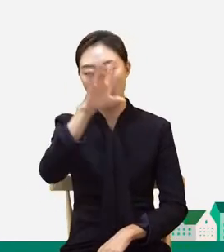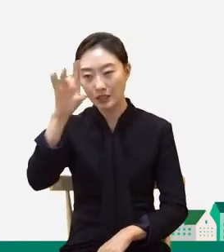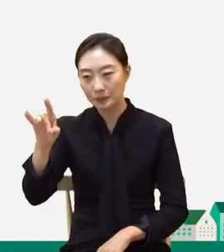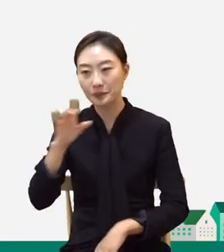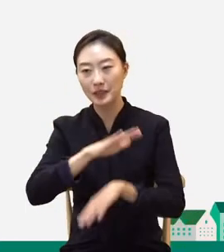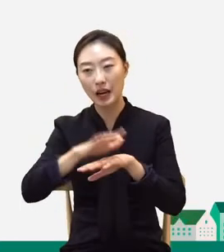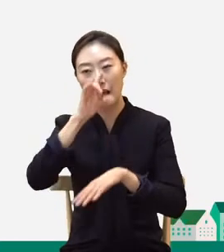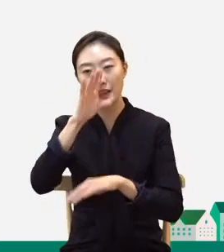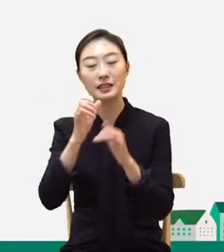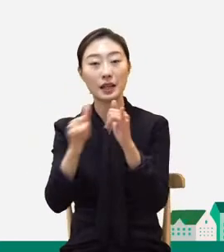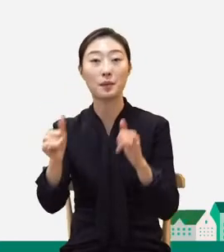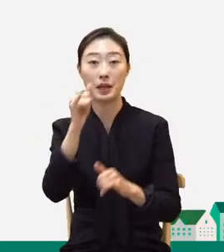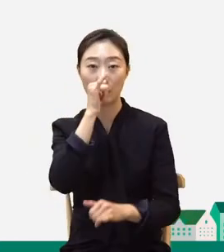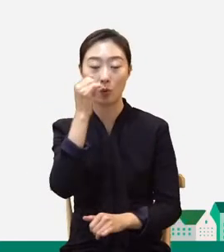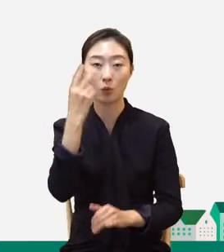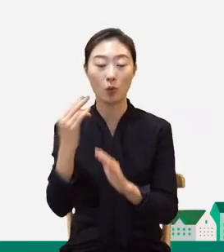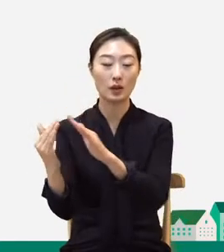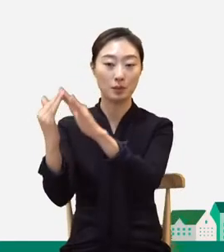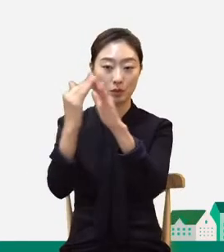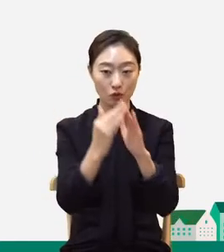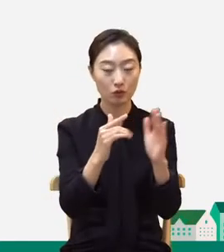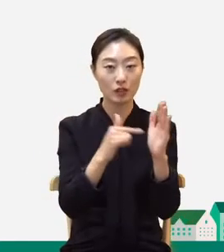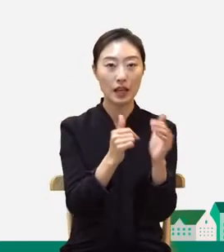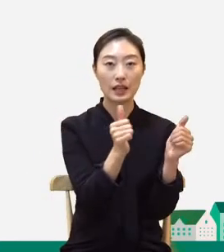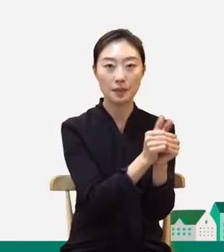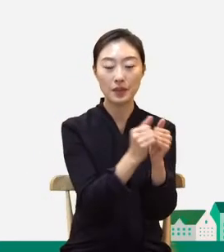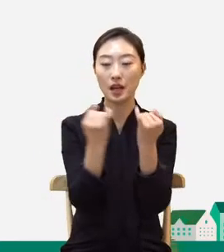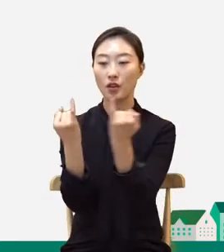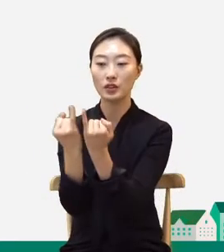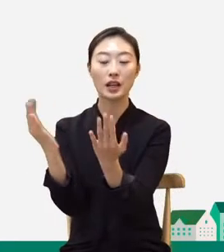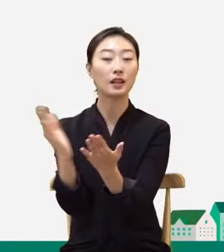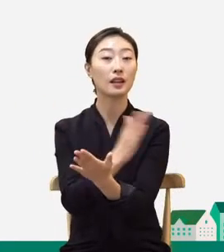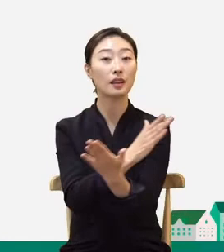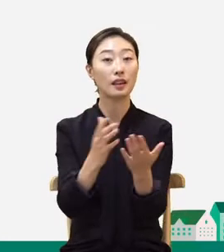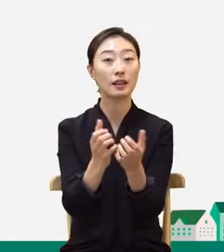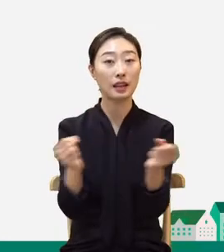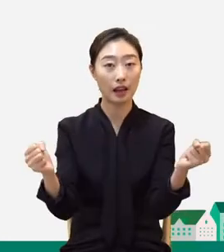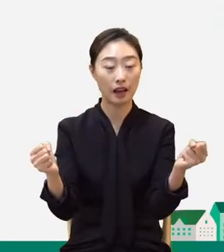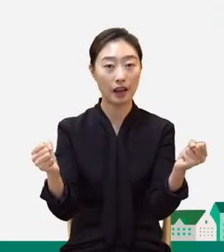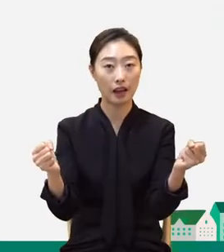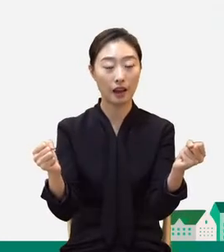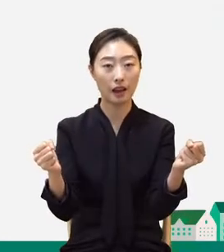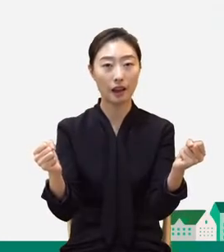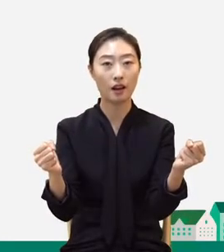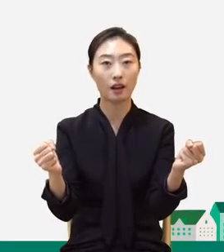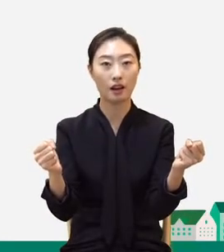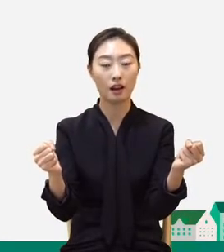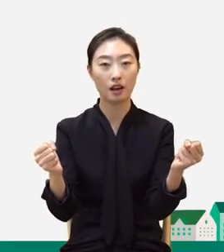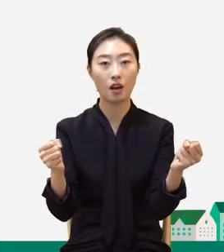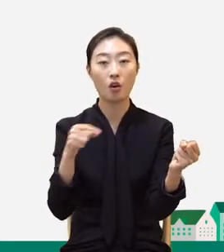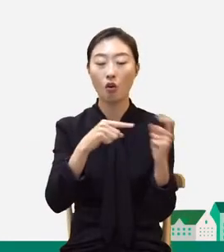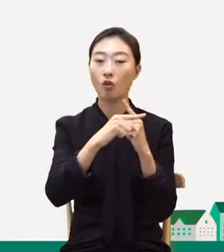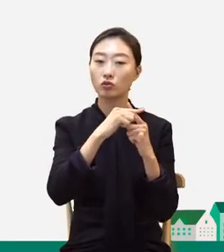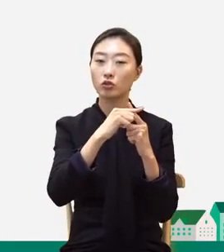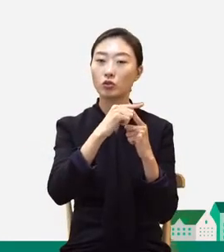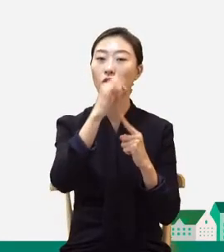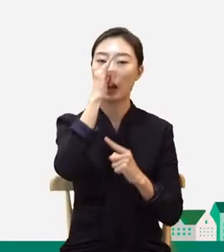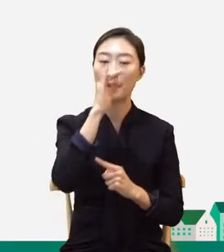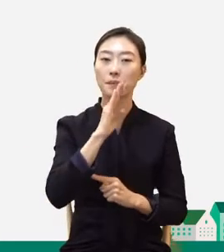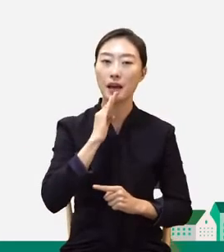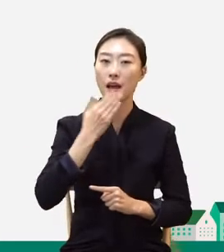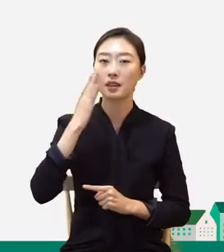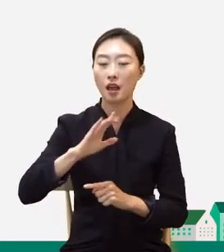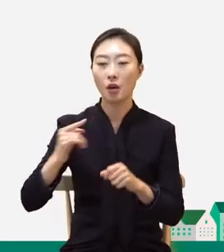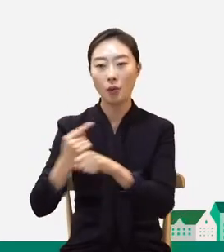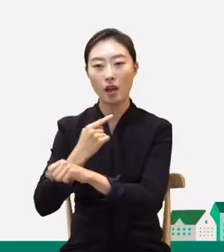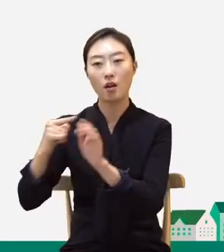있었습니다. 또 입주 대상자가 남자와 여자분으로 나뉘어져 있었기 때문에 이로 인한 긍정적인 측면도 있었지만 또